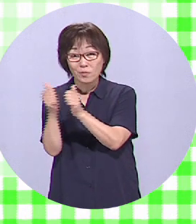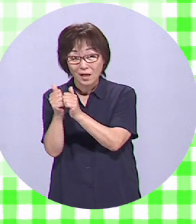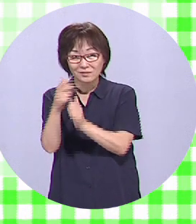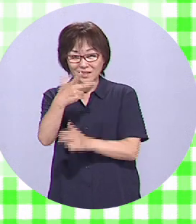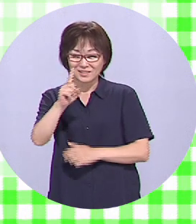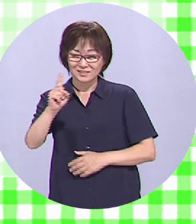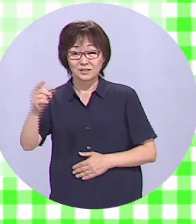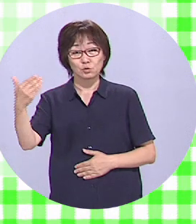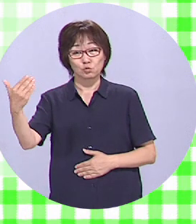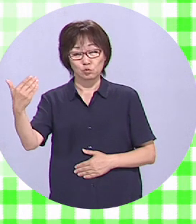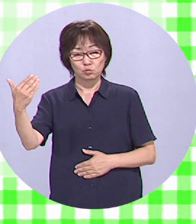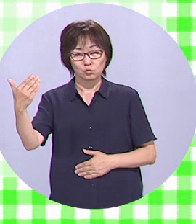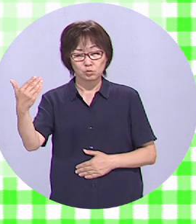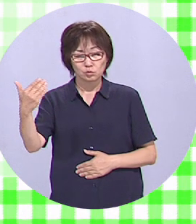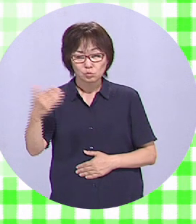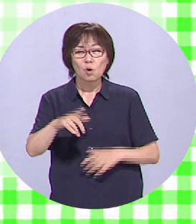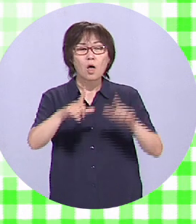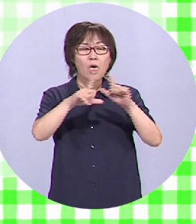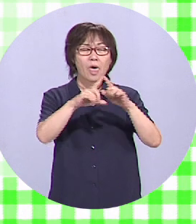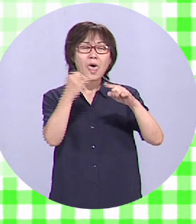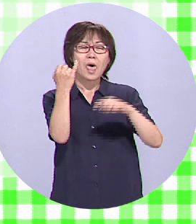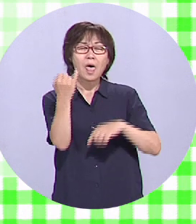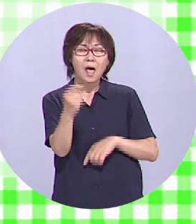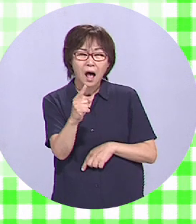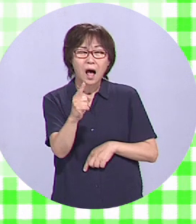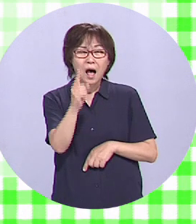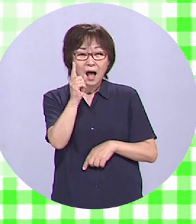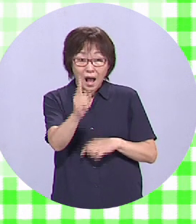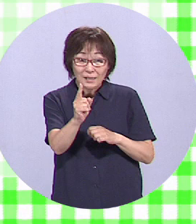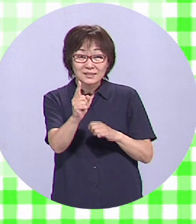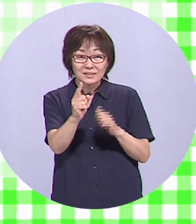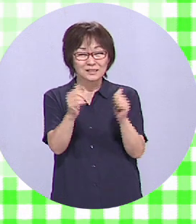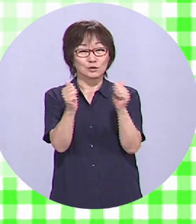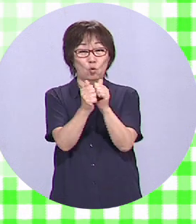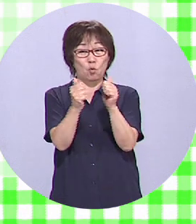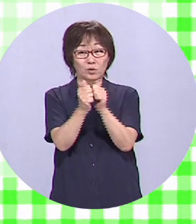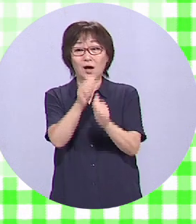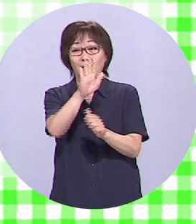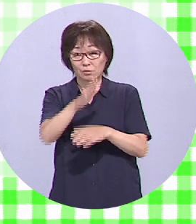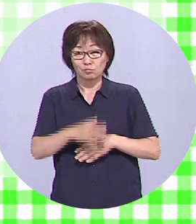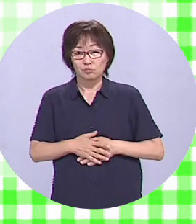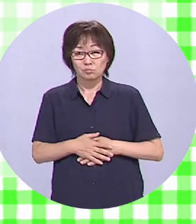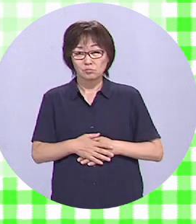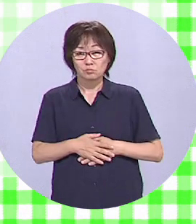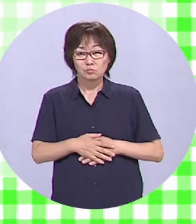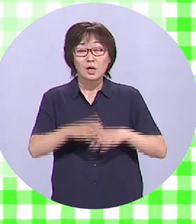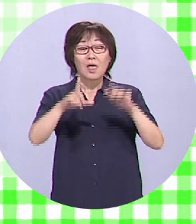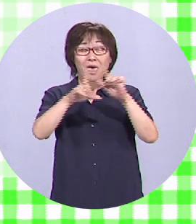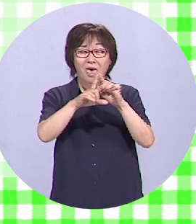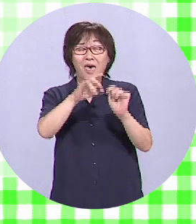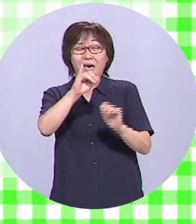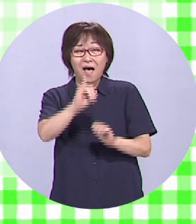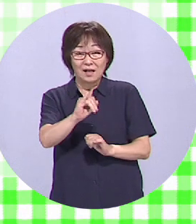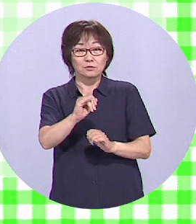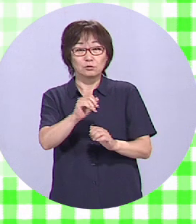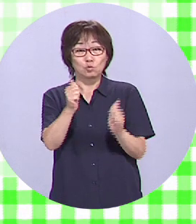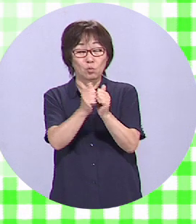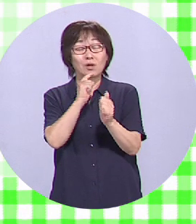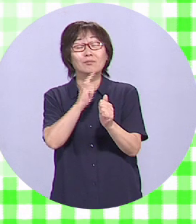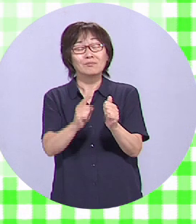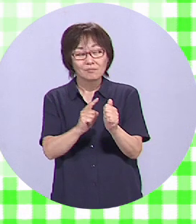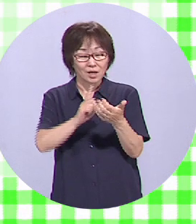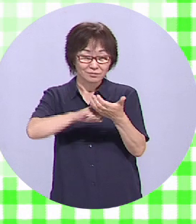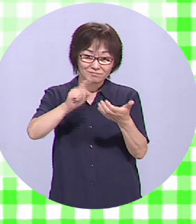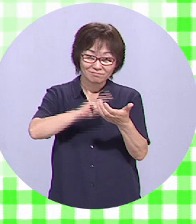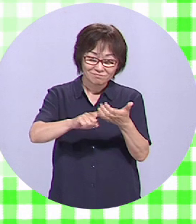7119に加え AI 救急相談が今月19日より始まりました。AI 救急相談ではスマートフォンやパソコンからチ